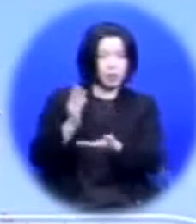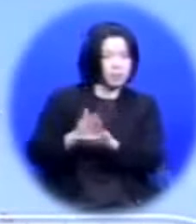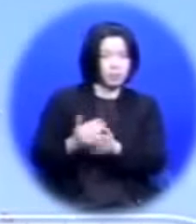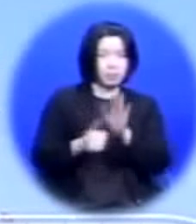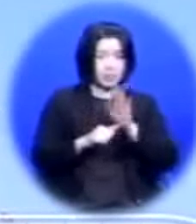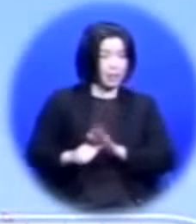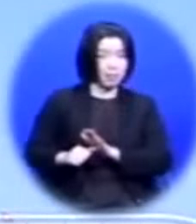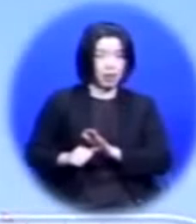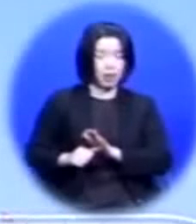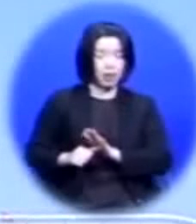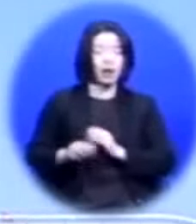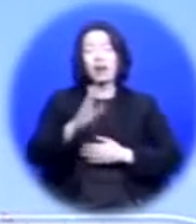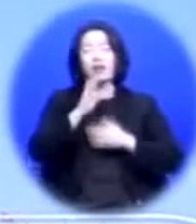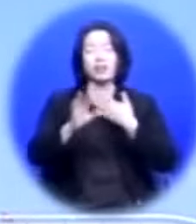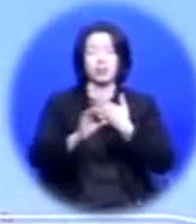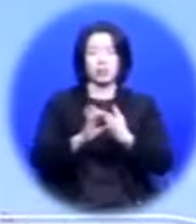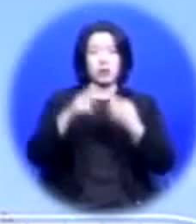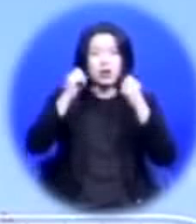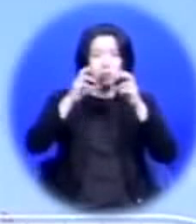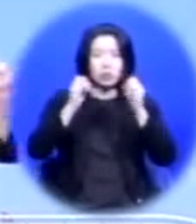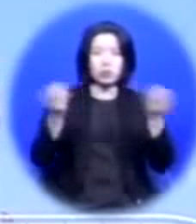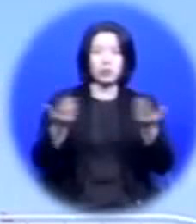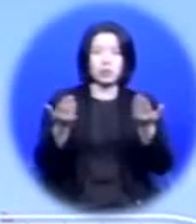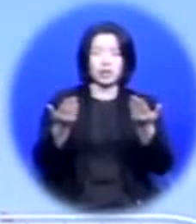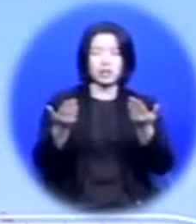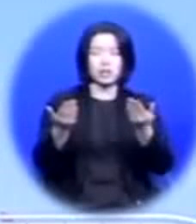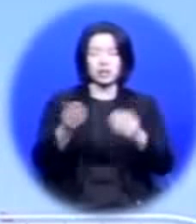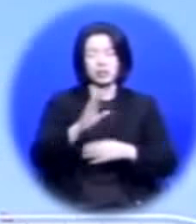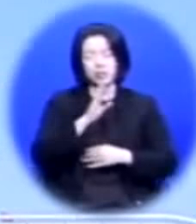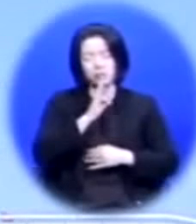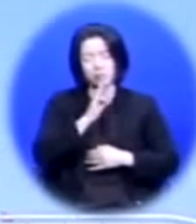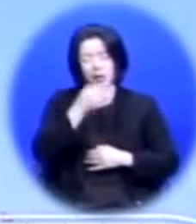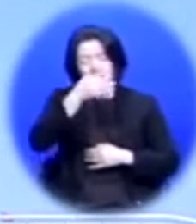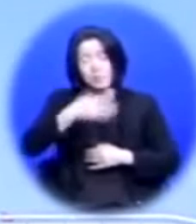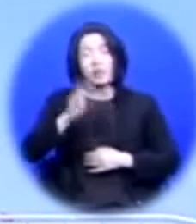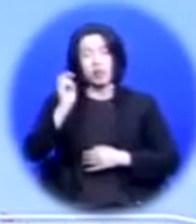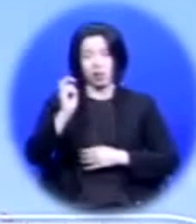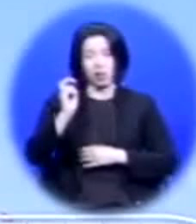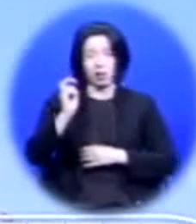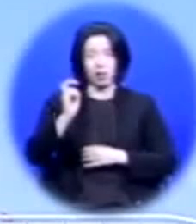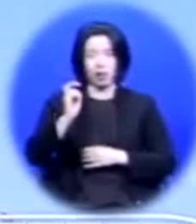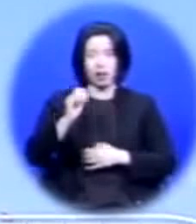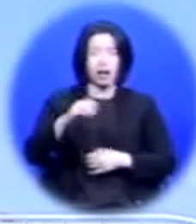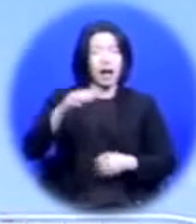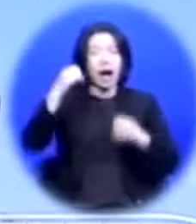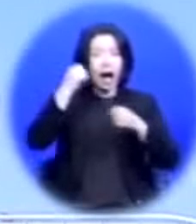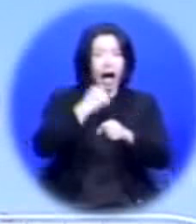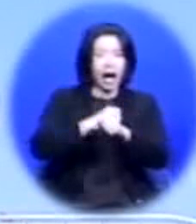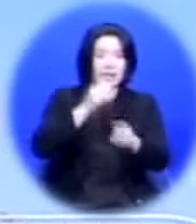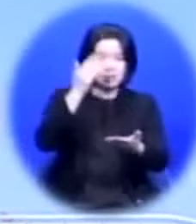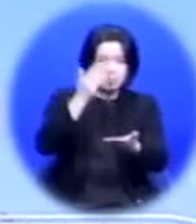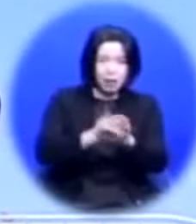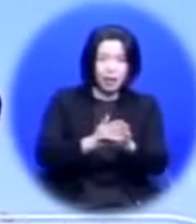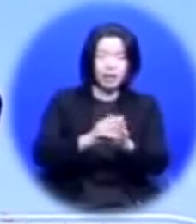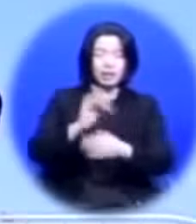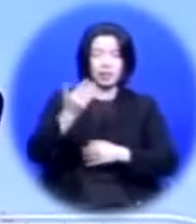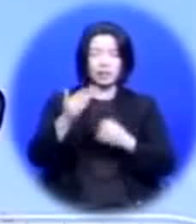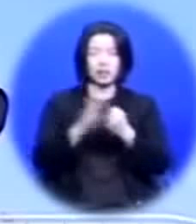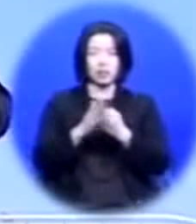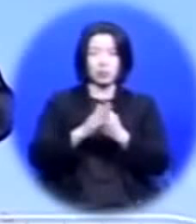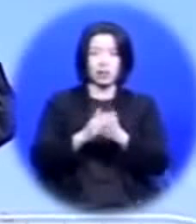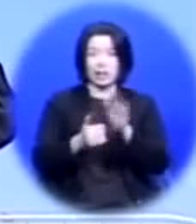그러면 선교사 하는 일이 정말 권이지 하지 말아야 기 때문에 안 해야 되는